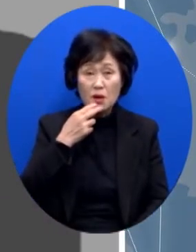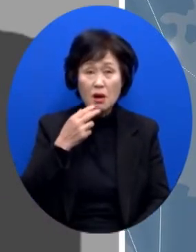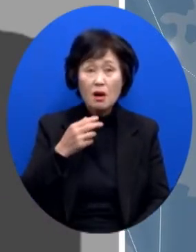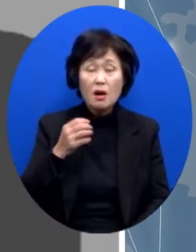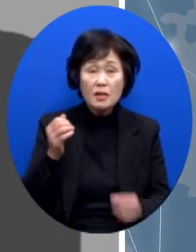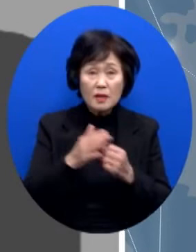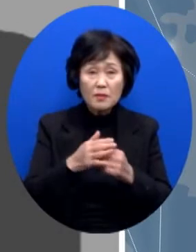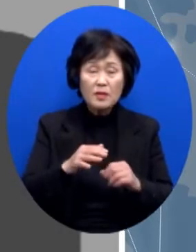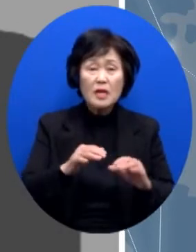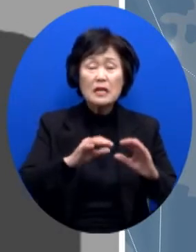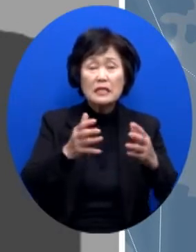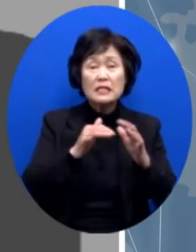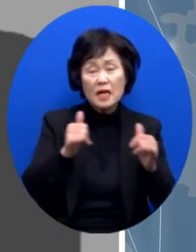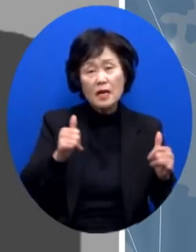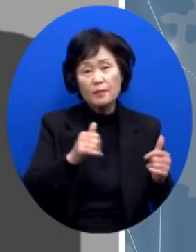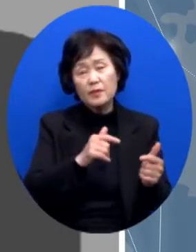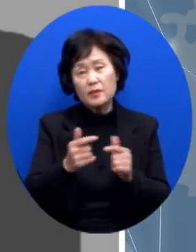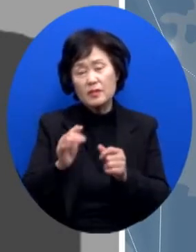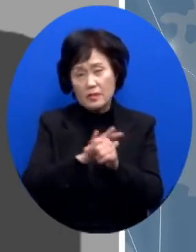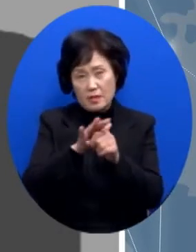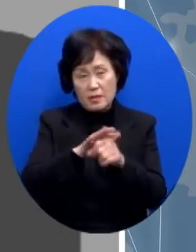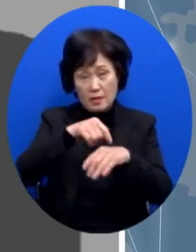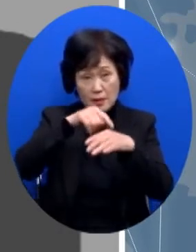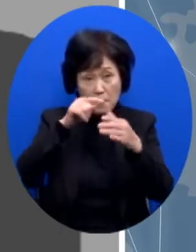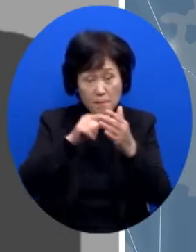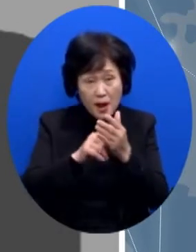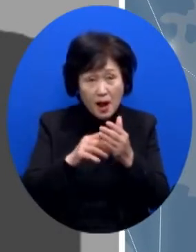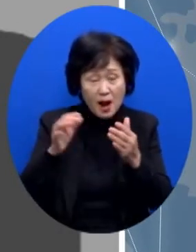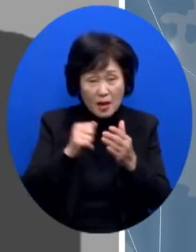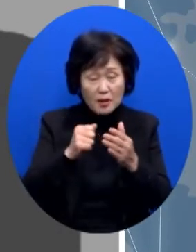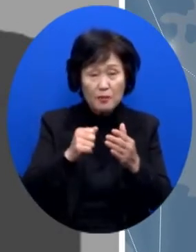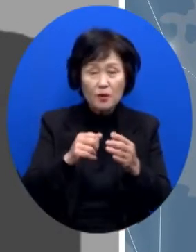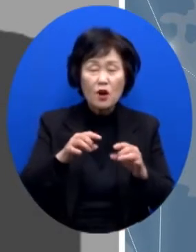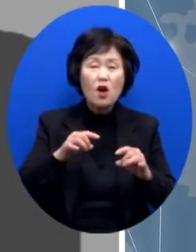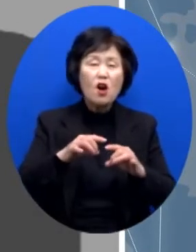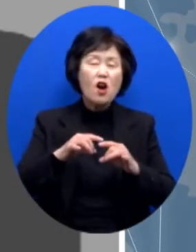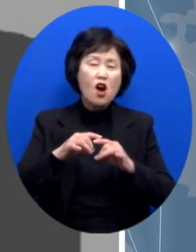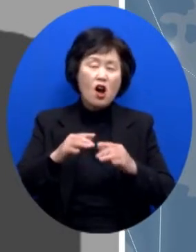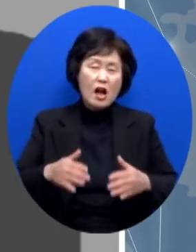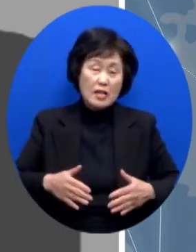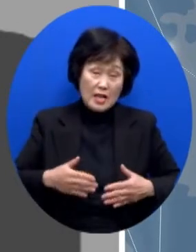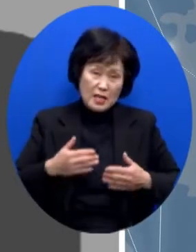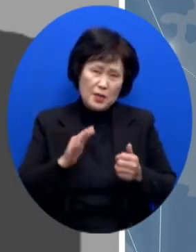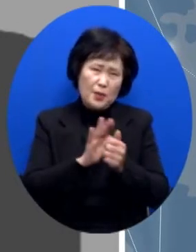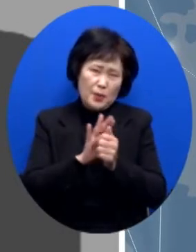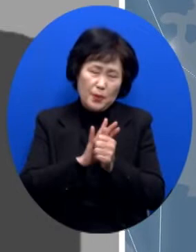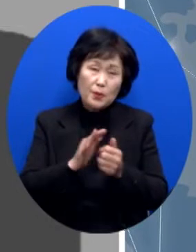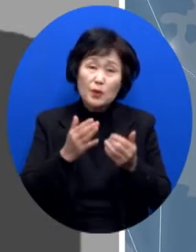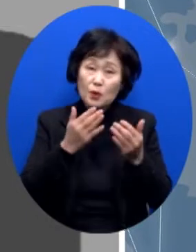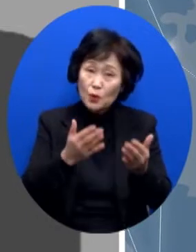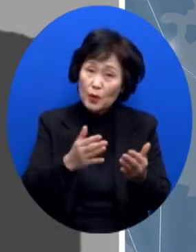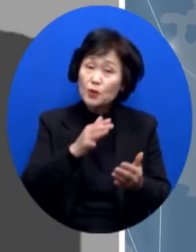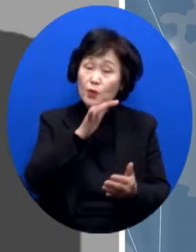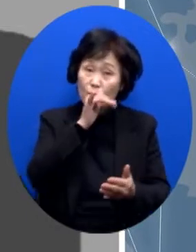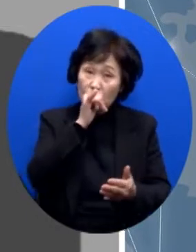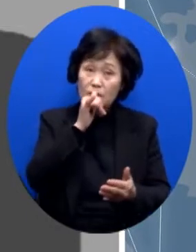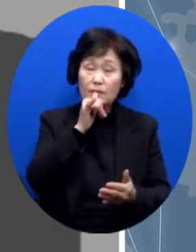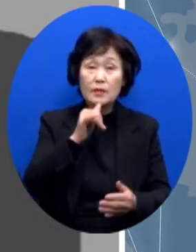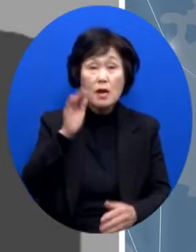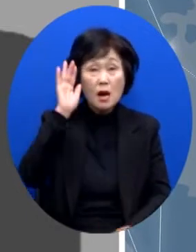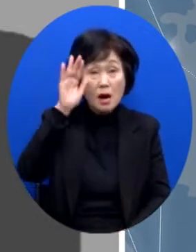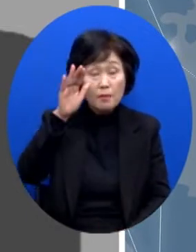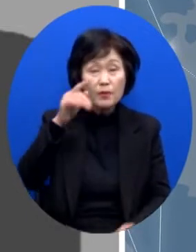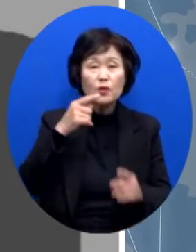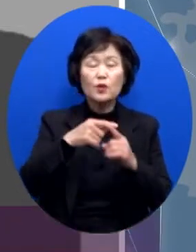가 면서 앞으로는 교회에서 게 남아 있는 시민들에게 음식도 제공 악질 길어 가기가 네 그렇군요 4